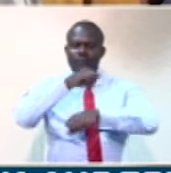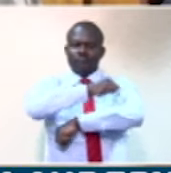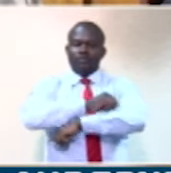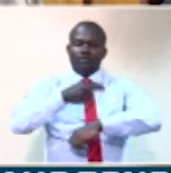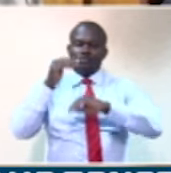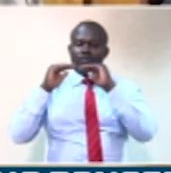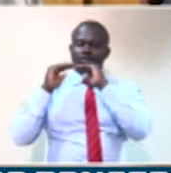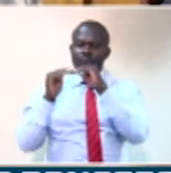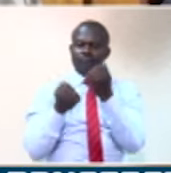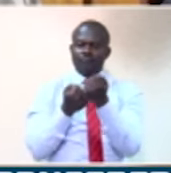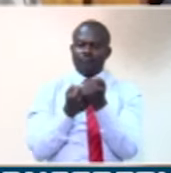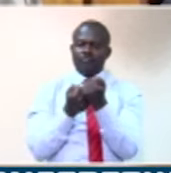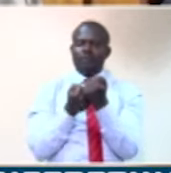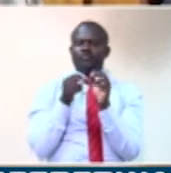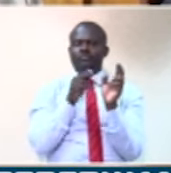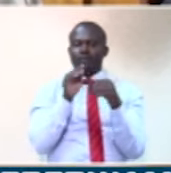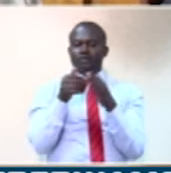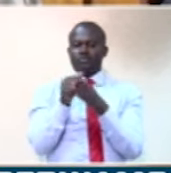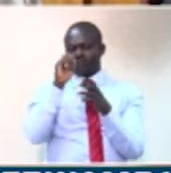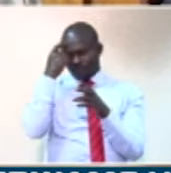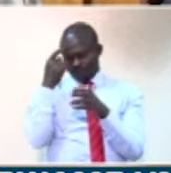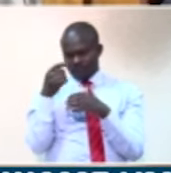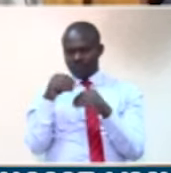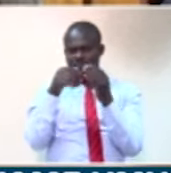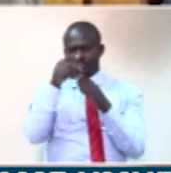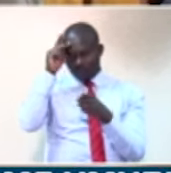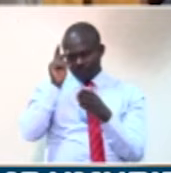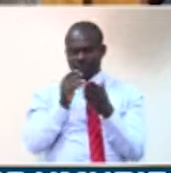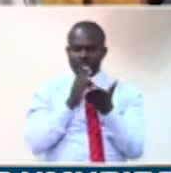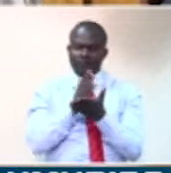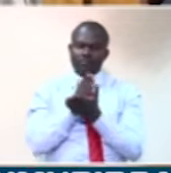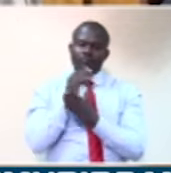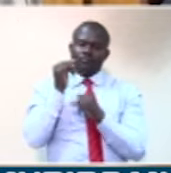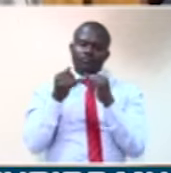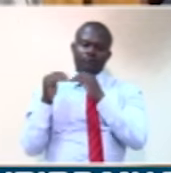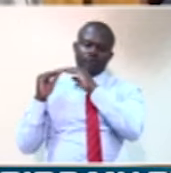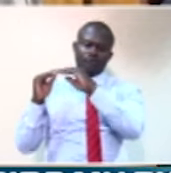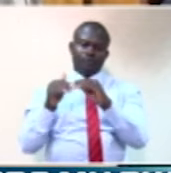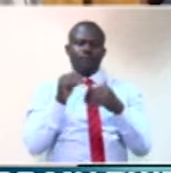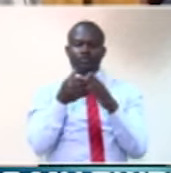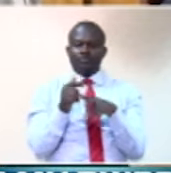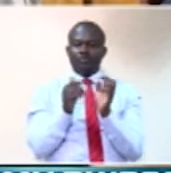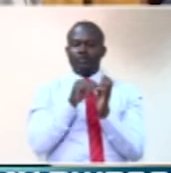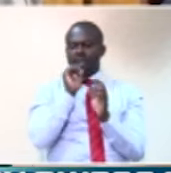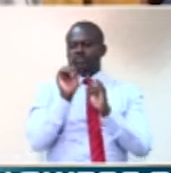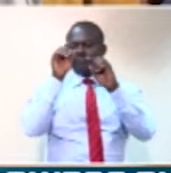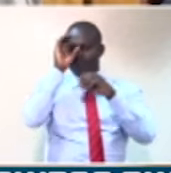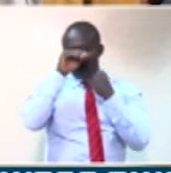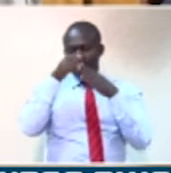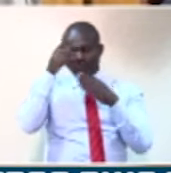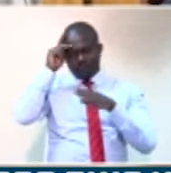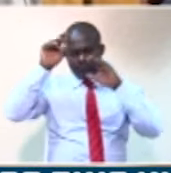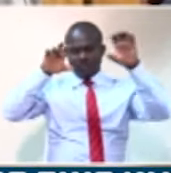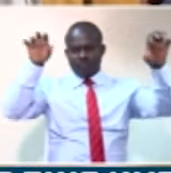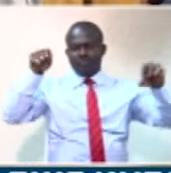rwo hejuru byunganira ibisanzwe bya leta bitanga kuko ubumenyi buri ku rwego mpuzamahanga, bakaba batashyijya gushakira ubumenyi hirya no